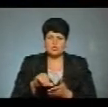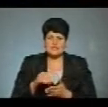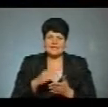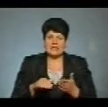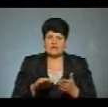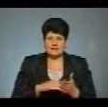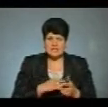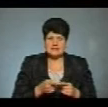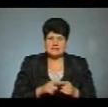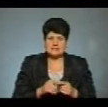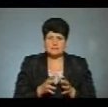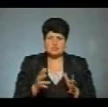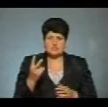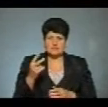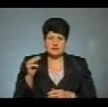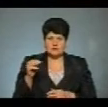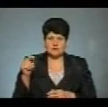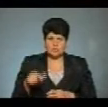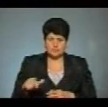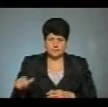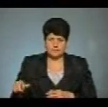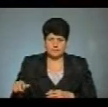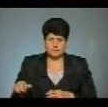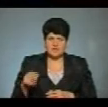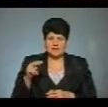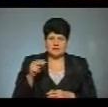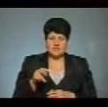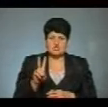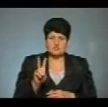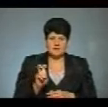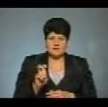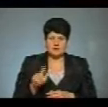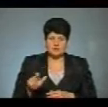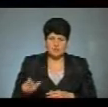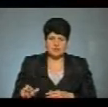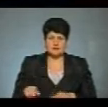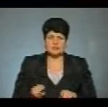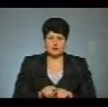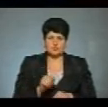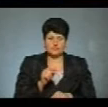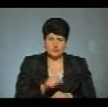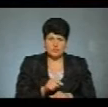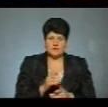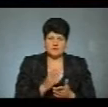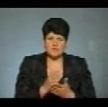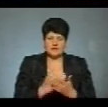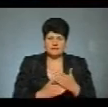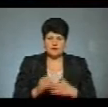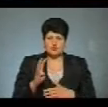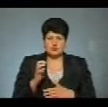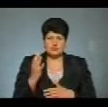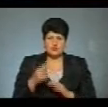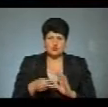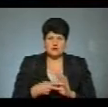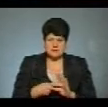ліквідації – це понад 2 тисячі громадян. 2200 громадян. Також вони з них мають інвалідність